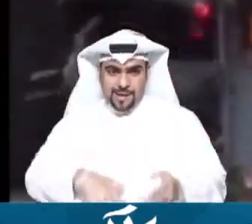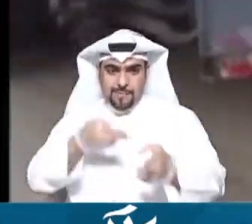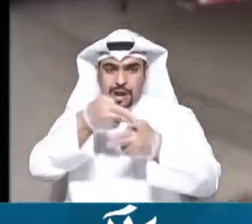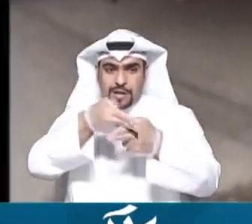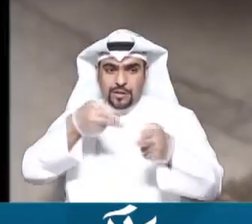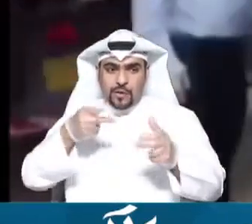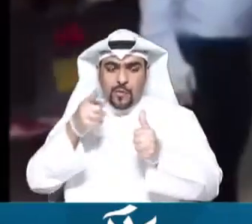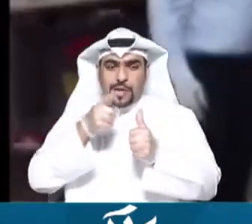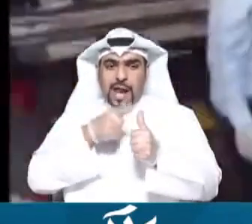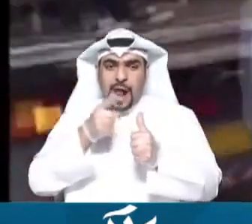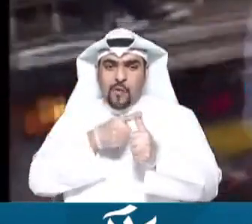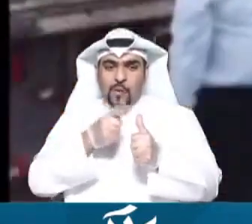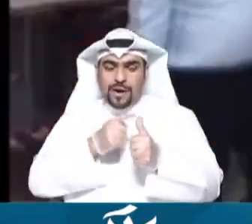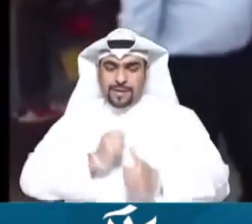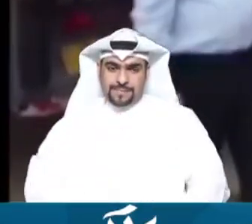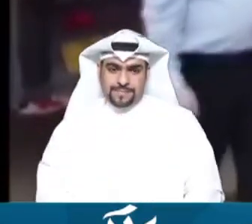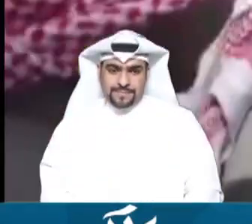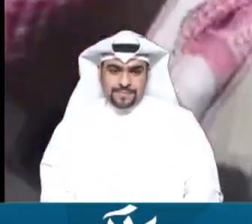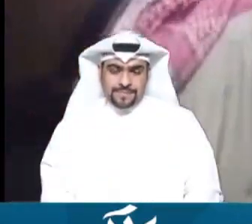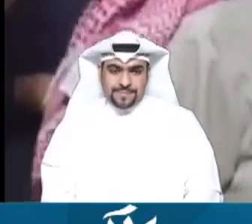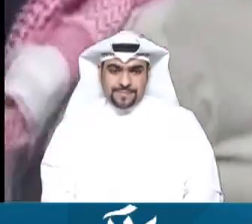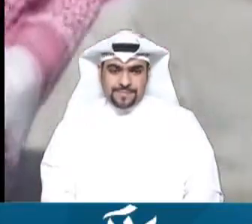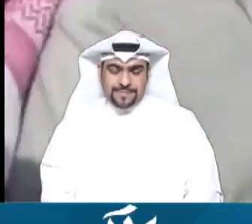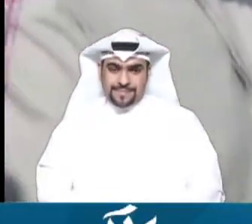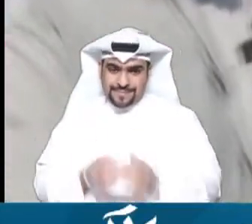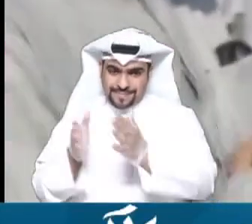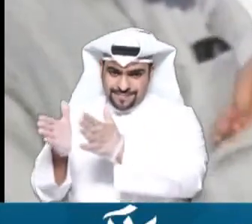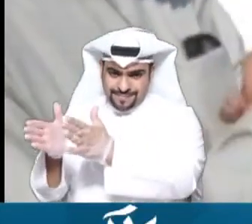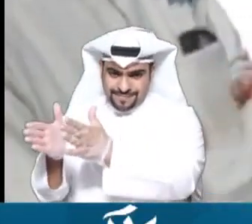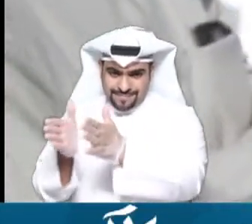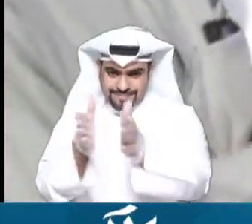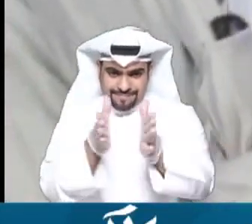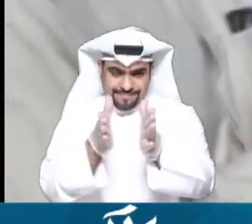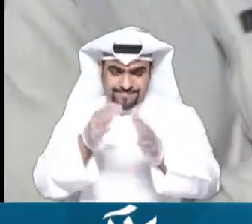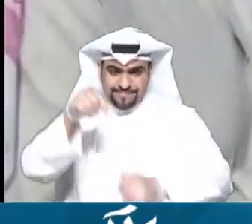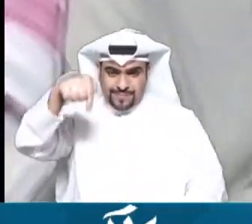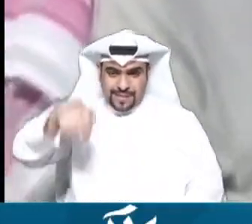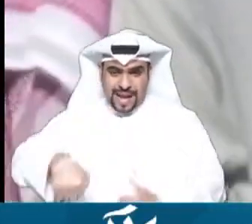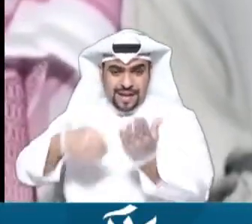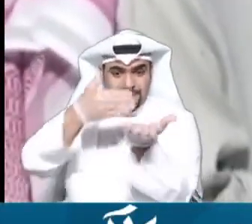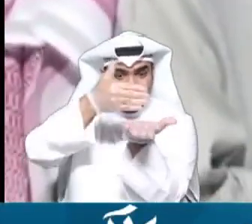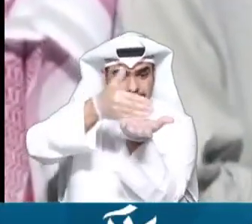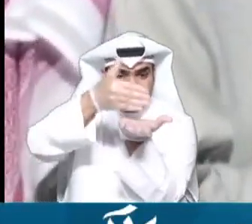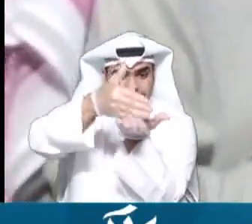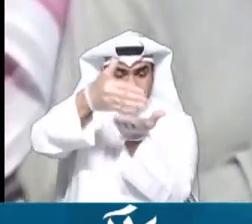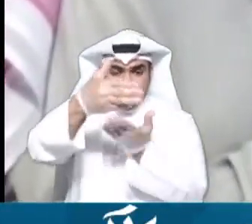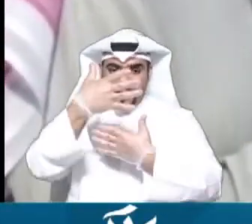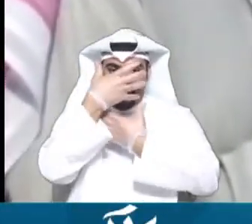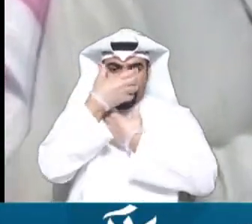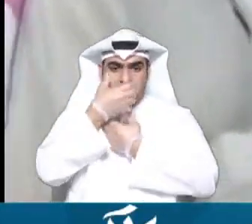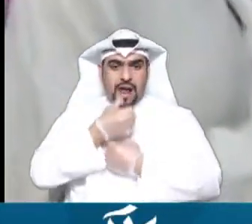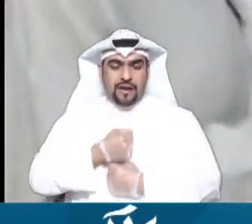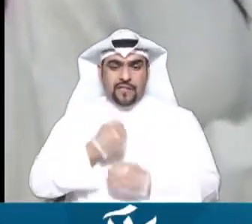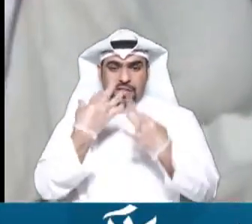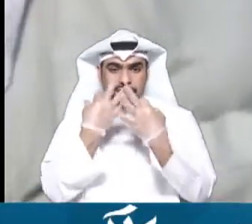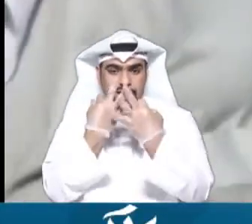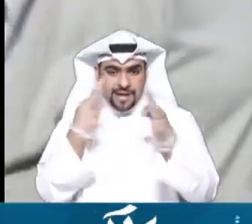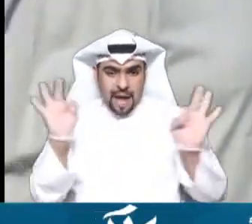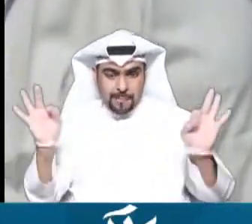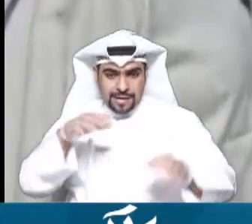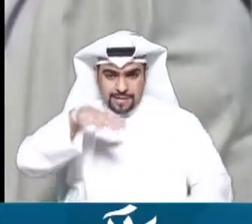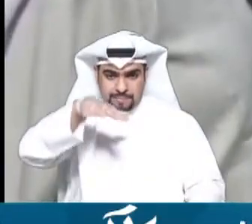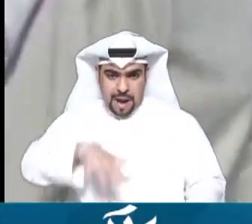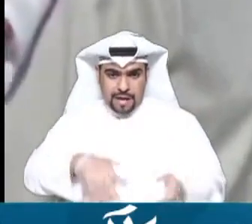التصدي لهذه الجائحة. فبالتزامن مع الإجراءات الوقائية والاحترازية القوية التي